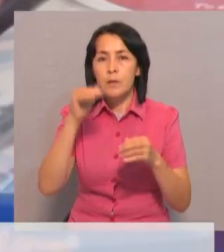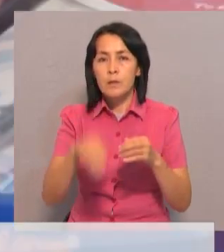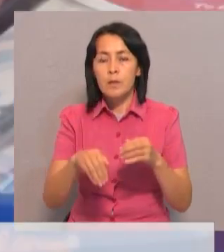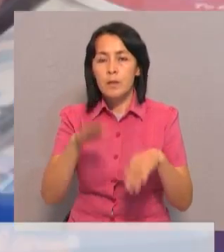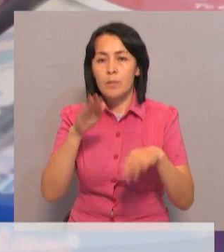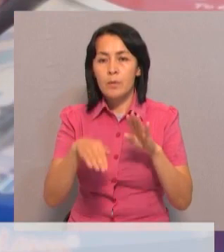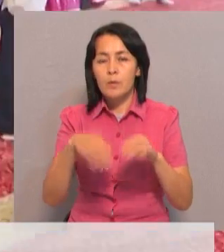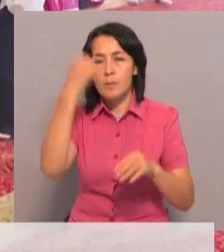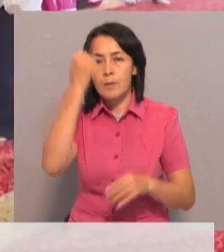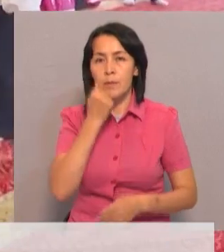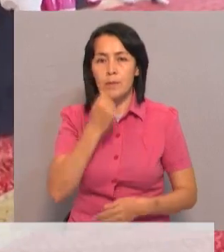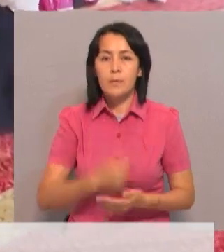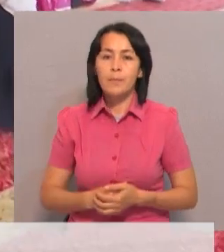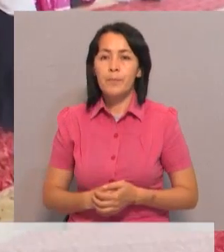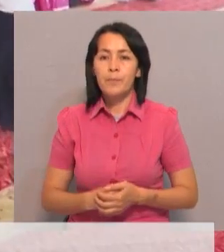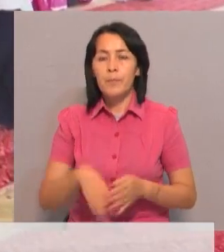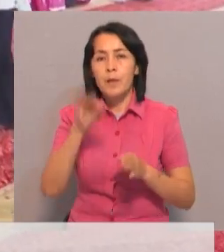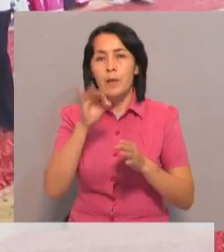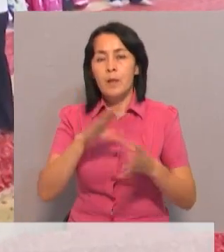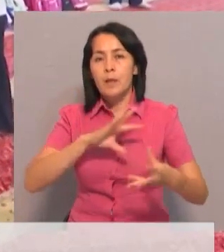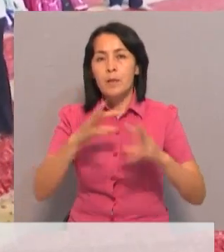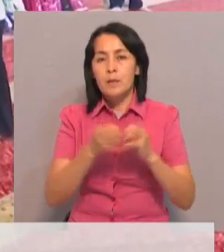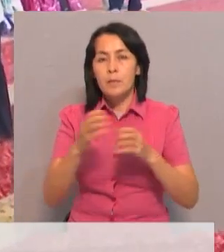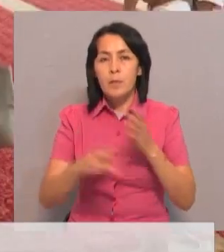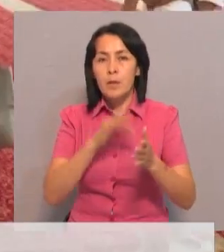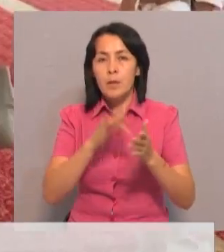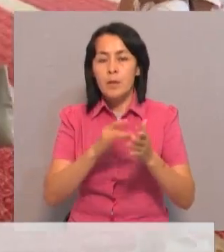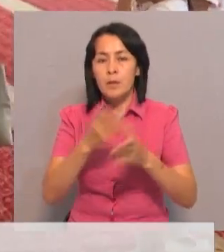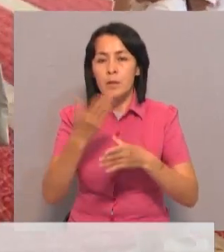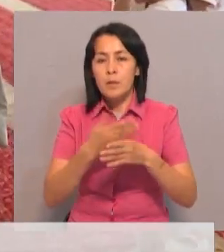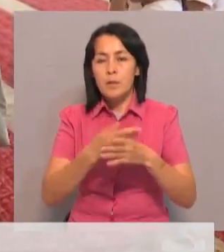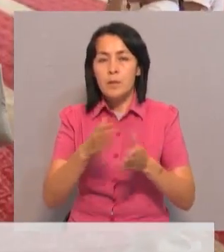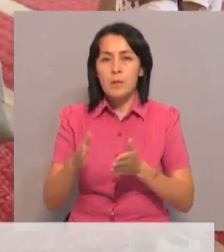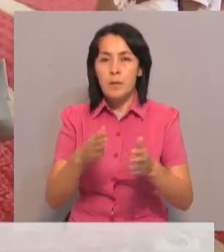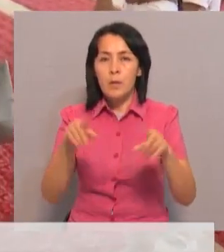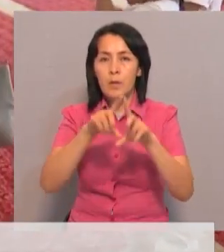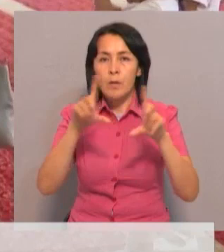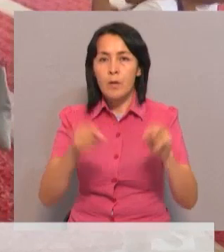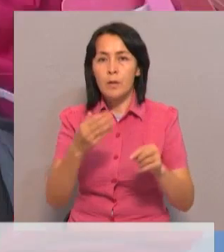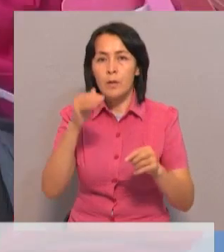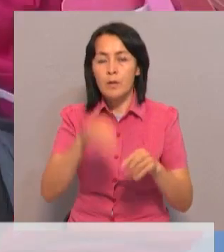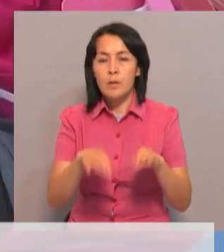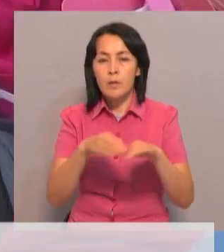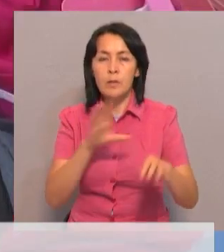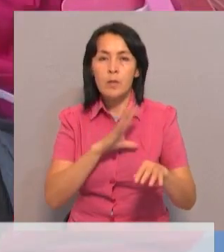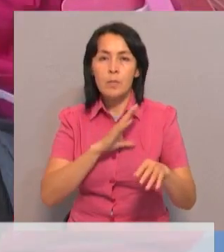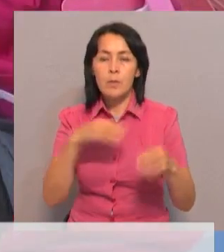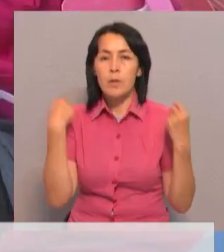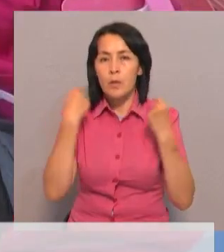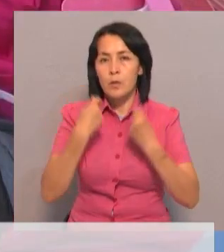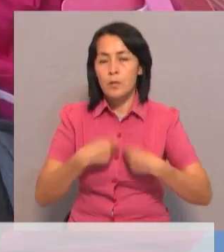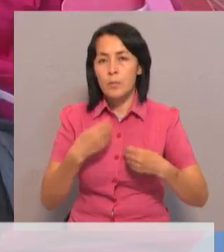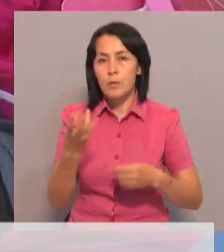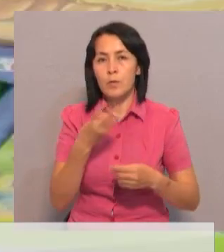тысячекратном размере. Спасибо. В целом по городу в рамках благотворительной акции «Дорога в школу» тысячи школьникам были вручены сумки